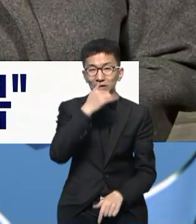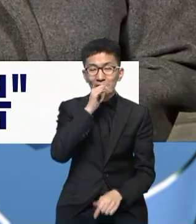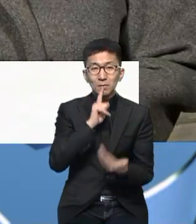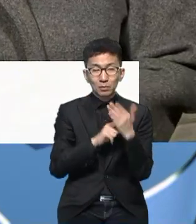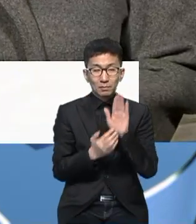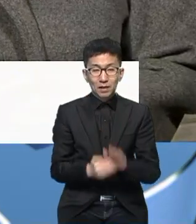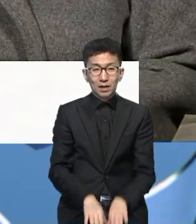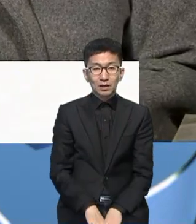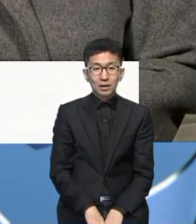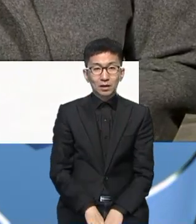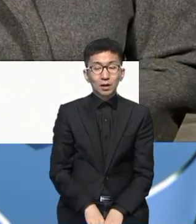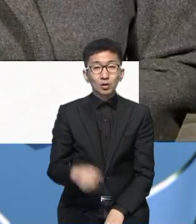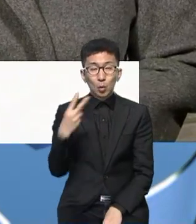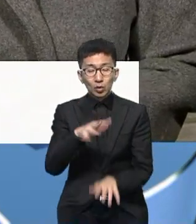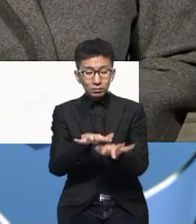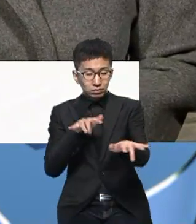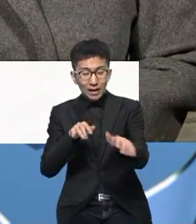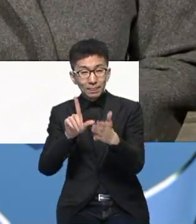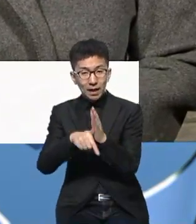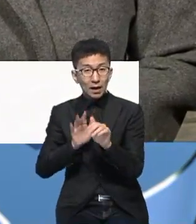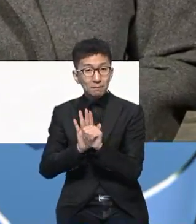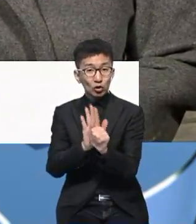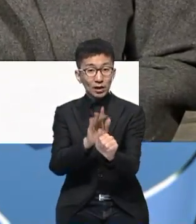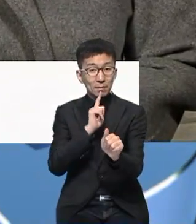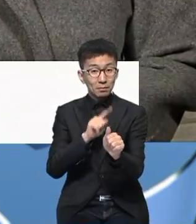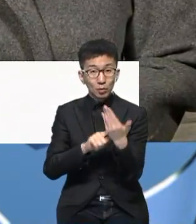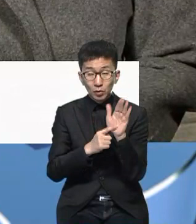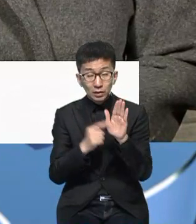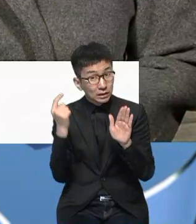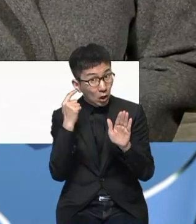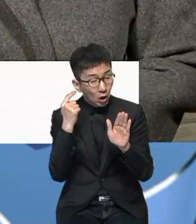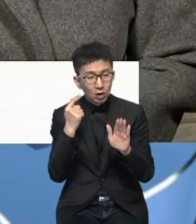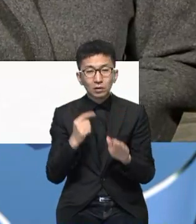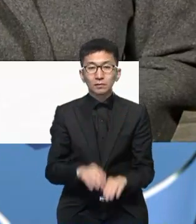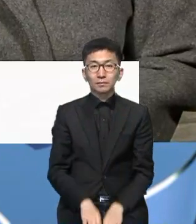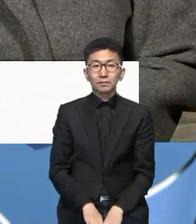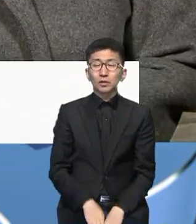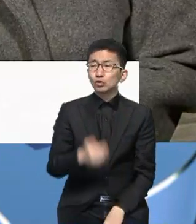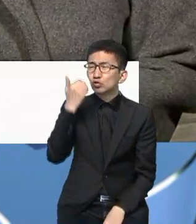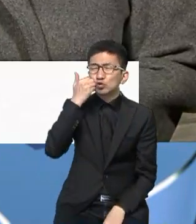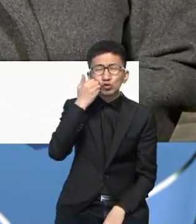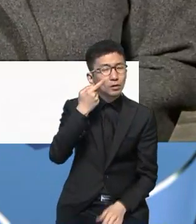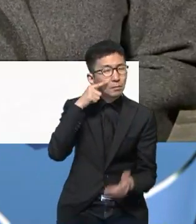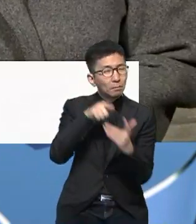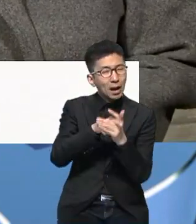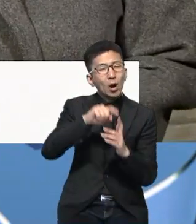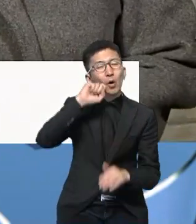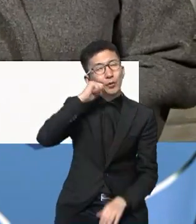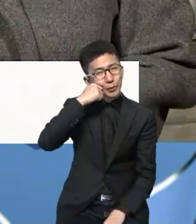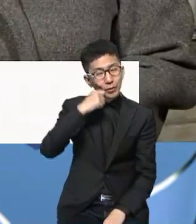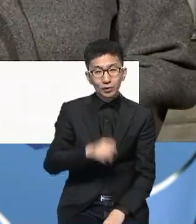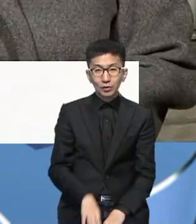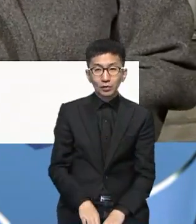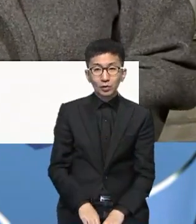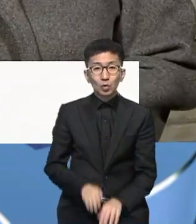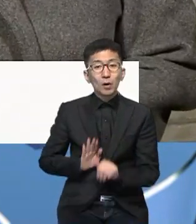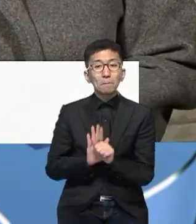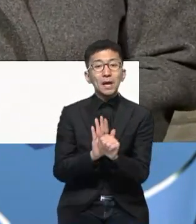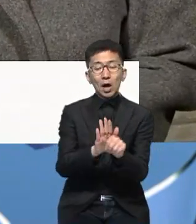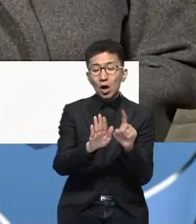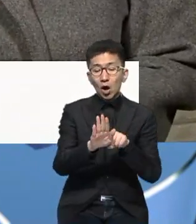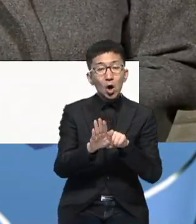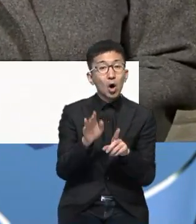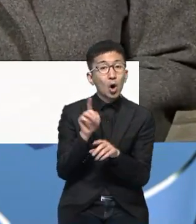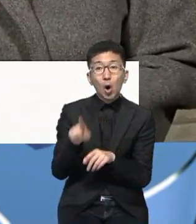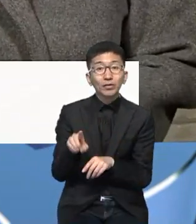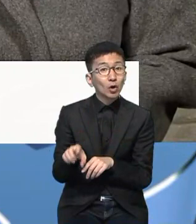누군가 인파를 뒤에서 밀었다는 소셜미디어상 주장과 관련해서는 대상자를 특정하거나 또 어느 위치에서 힘이 가해져서